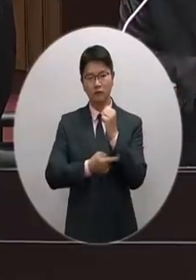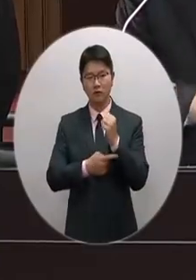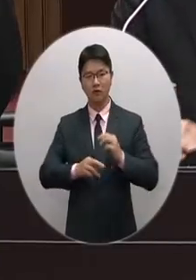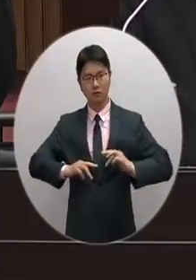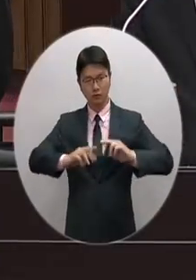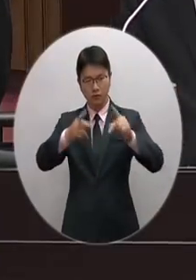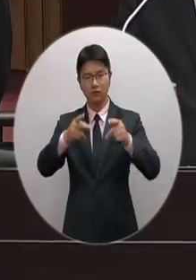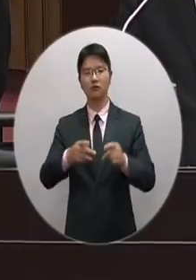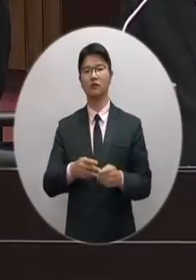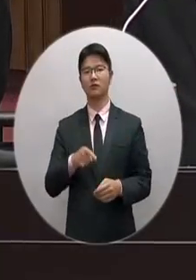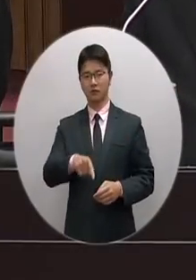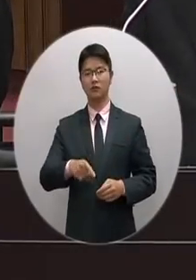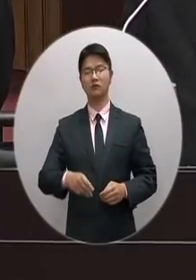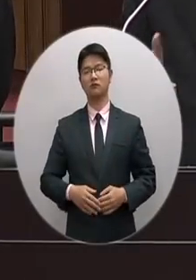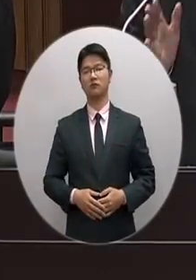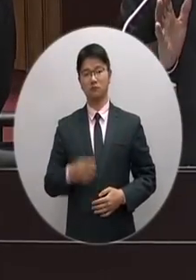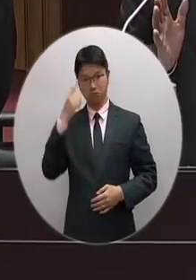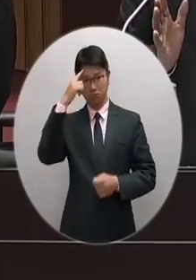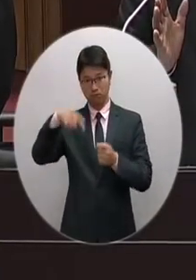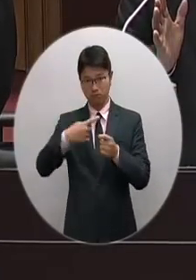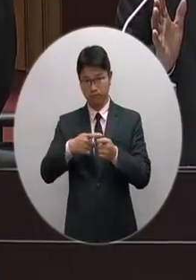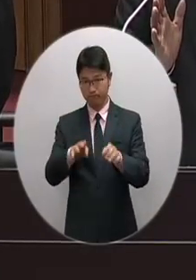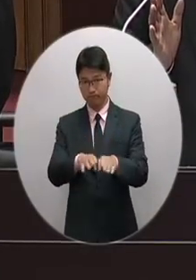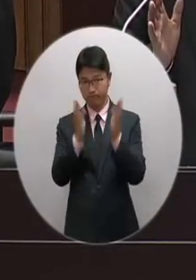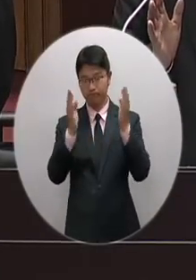来从明年开始这个